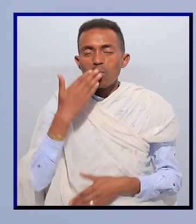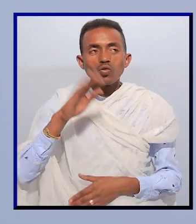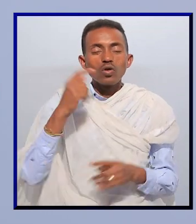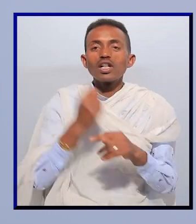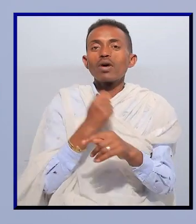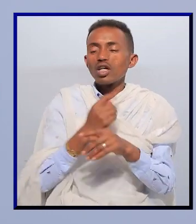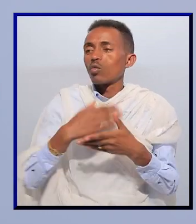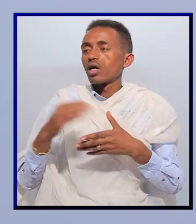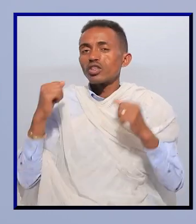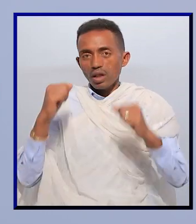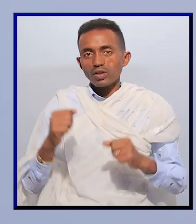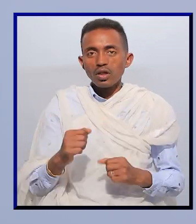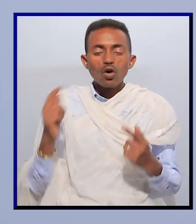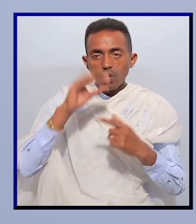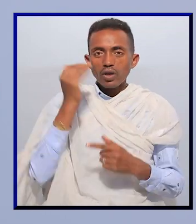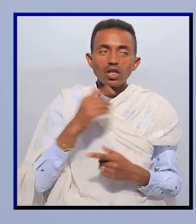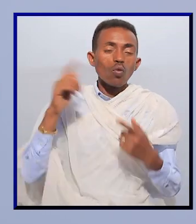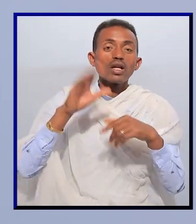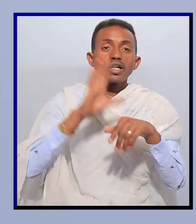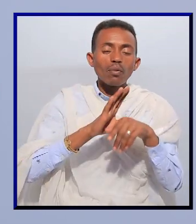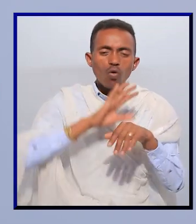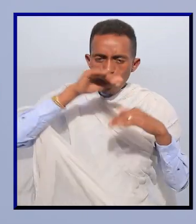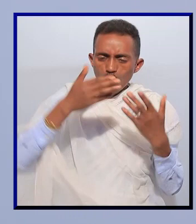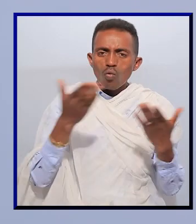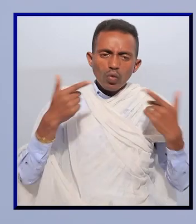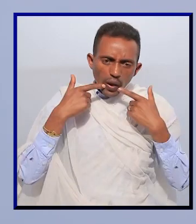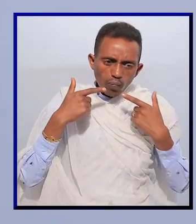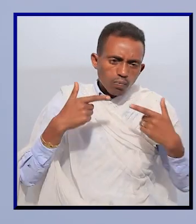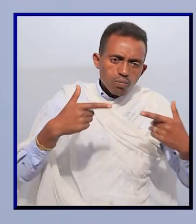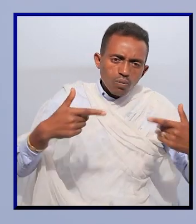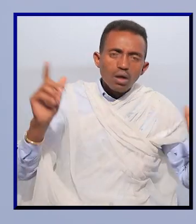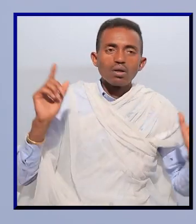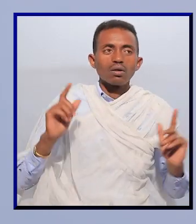ተግባ መውጣት ይችላል። እንዴ ወደ አባቶቻችን ወደ ገዳም ሄዳ ጉዳዩን ነግራቸው